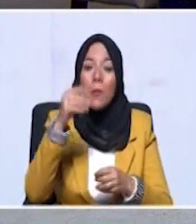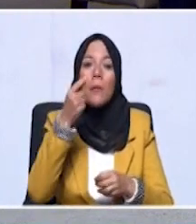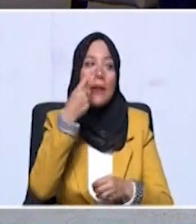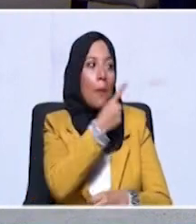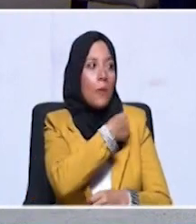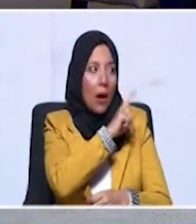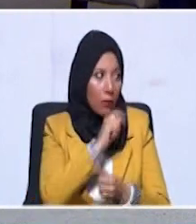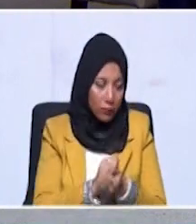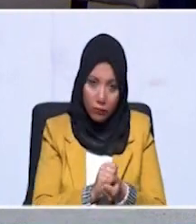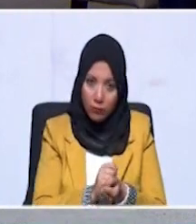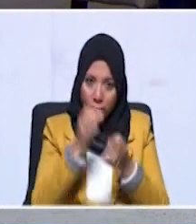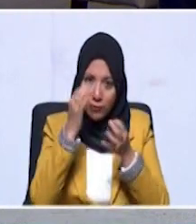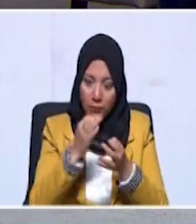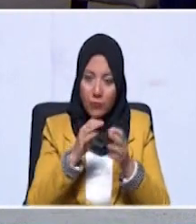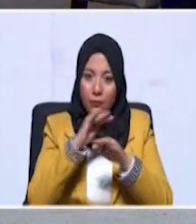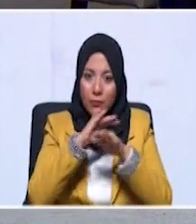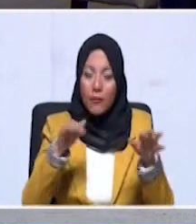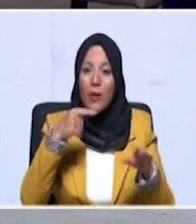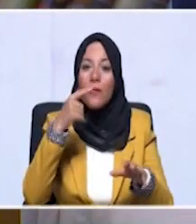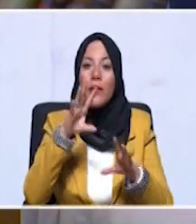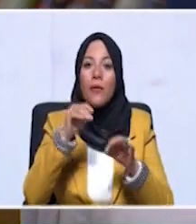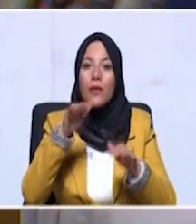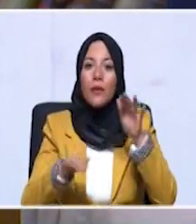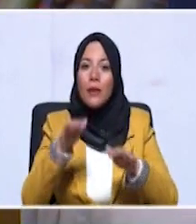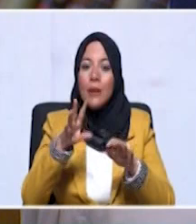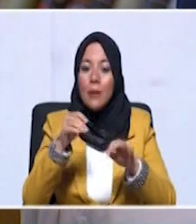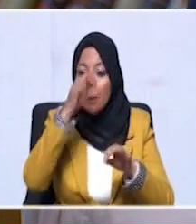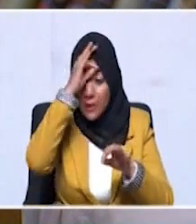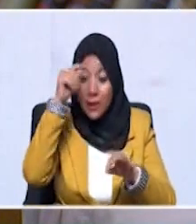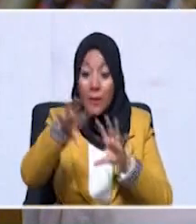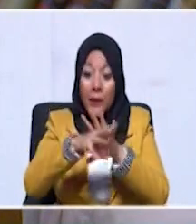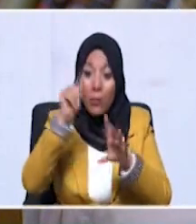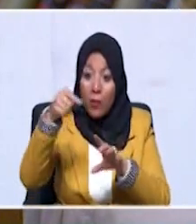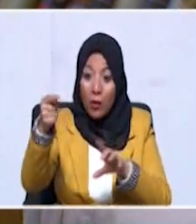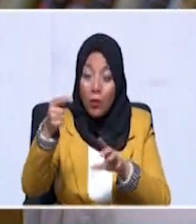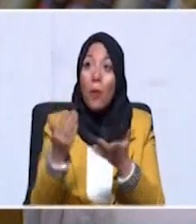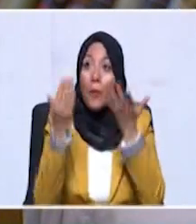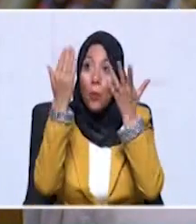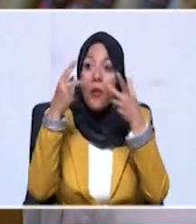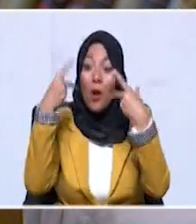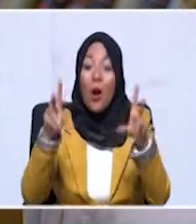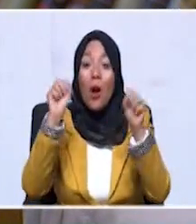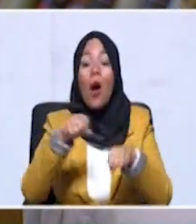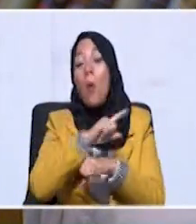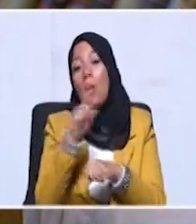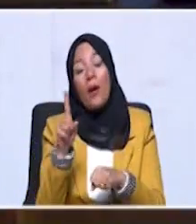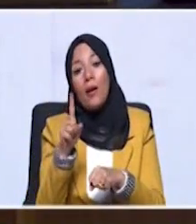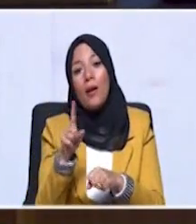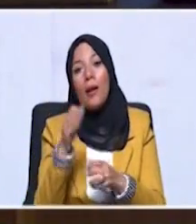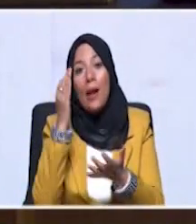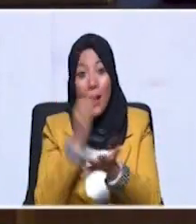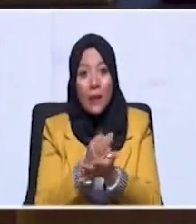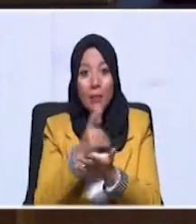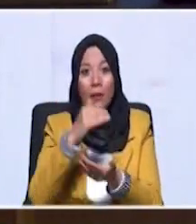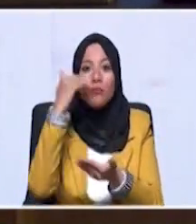جماعه بتحول بينا يا دكتور عمرو وبين قبول العمل وبين استجابه الدعاء فمن ضمنها قطيعه